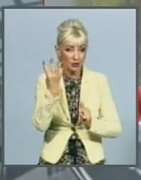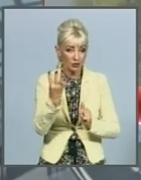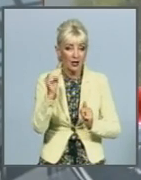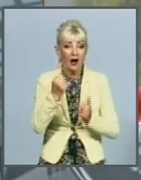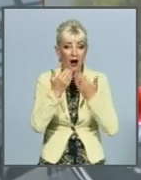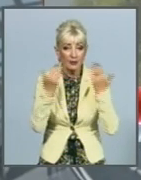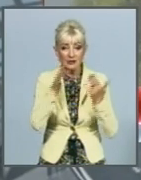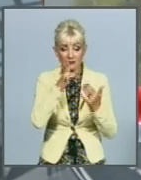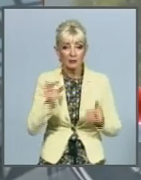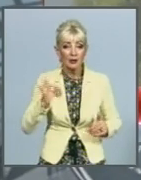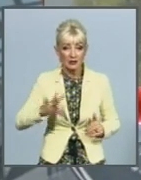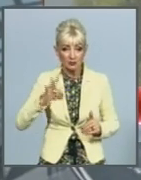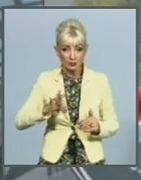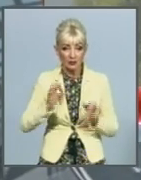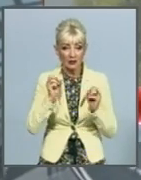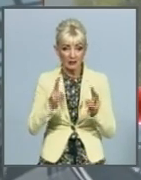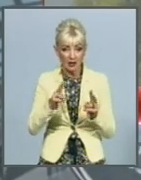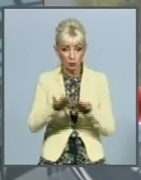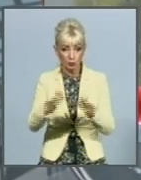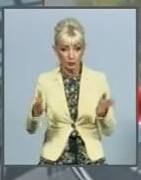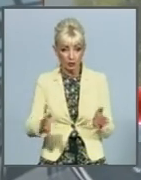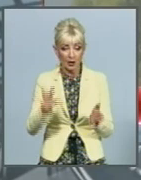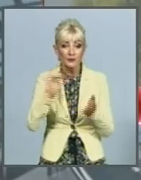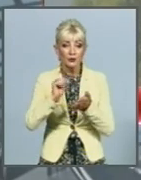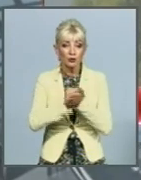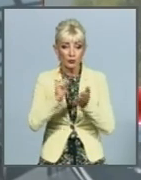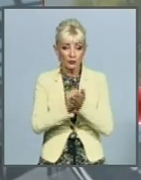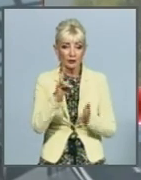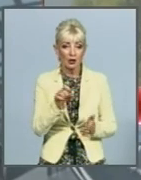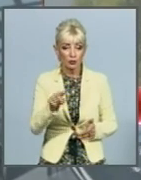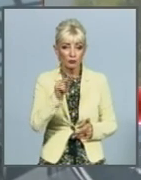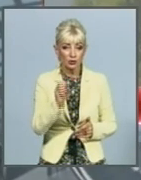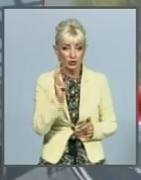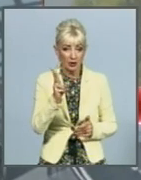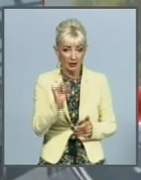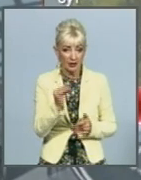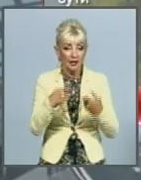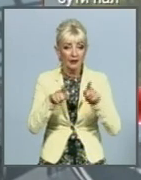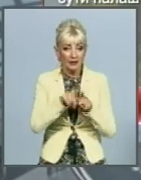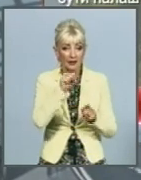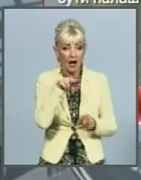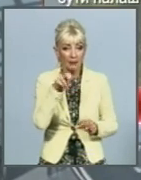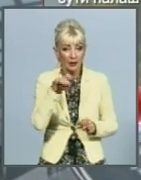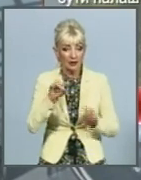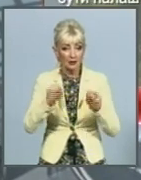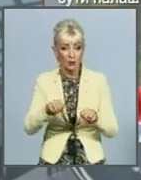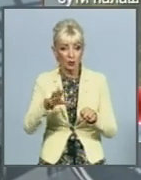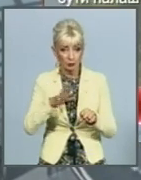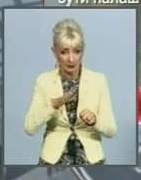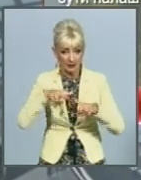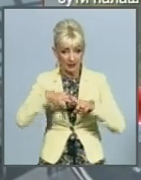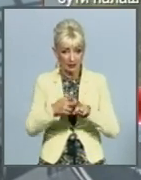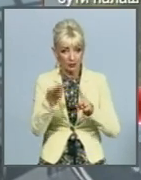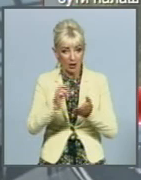останнім часом використовувався як тумбочка, і друкувати на ньому чеки. Навіть такі апарати можуть бути налаштовані для